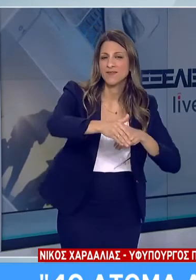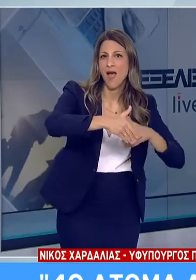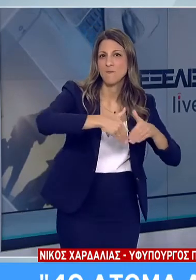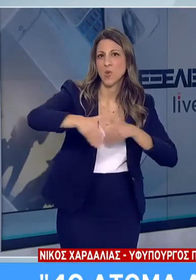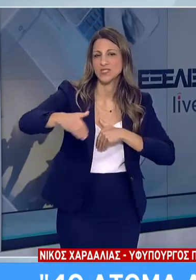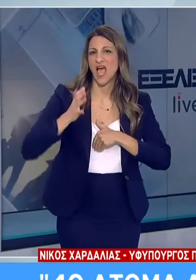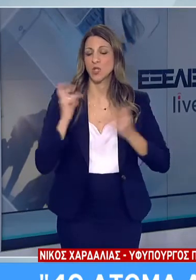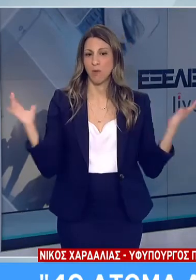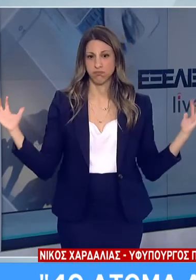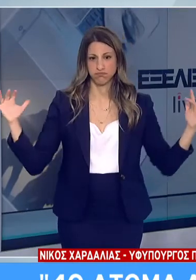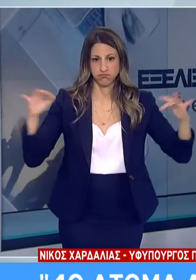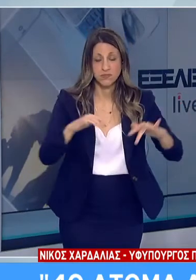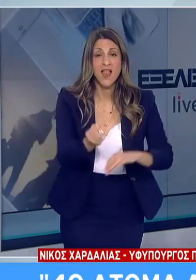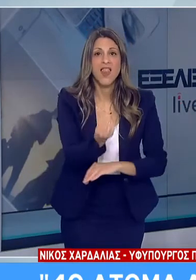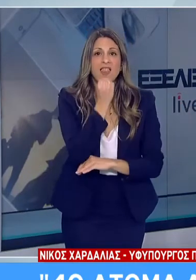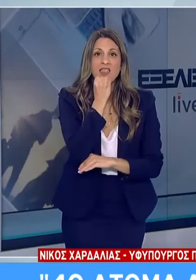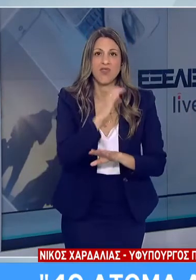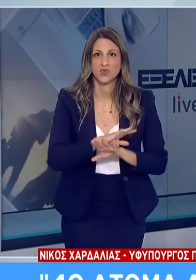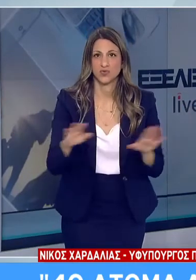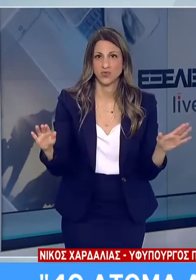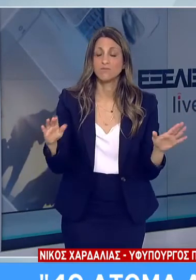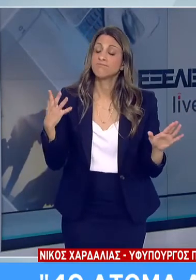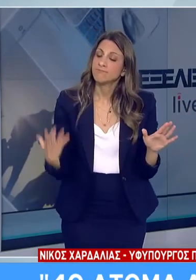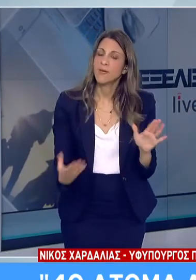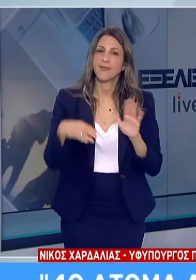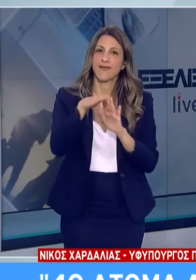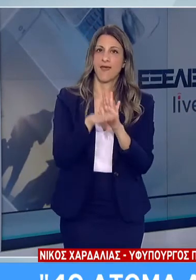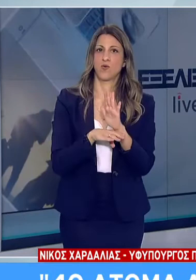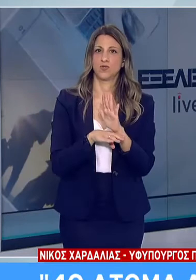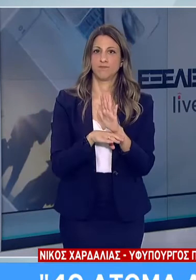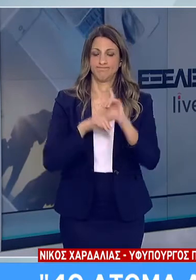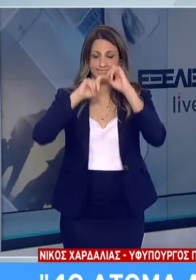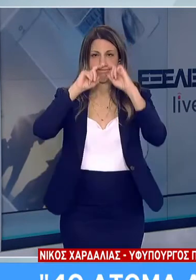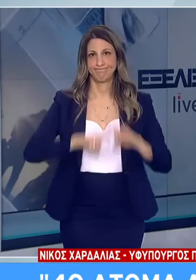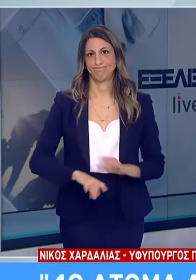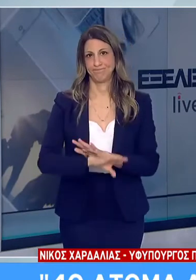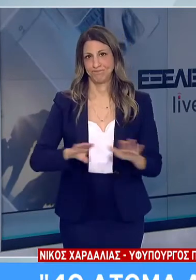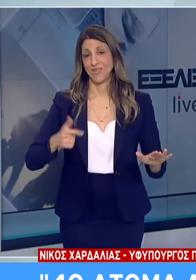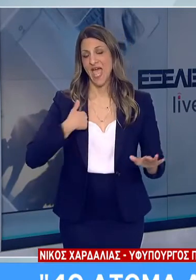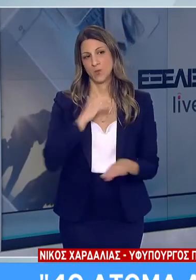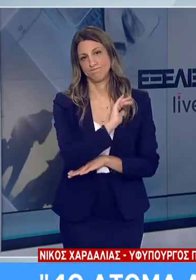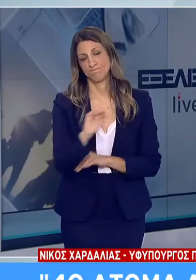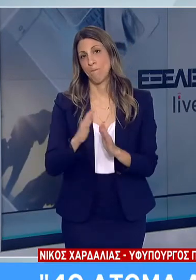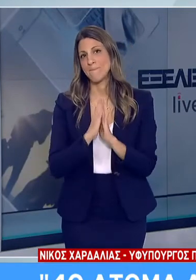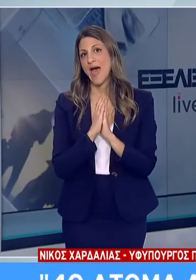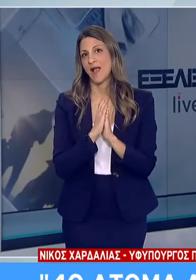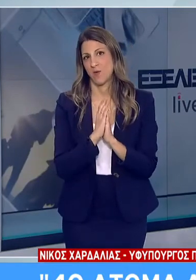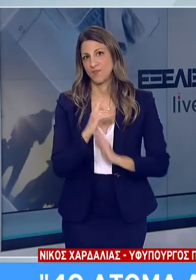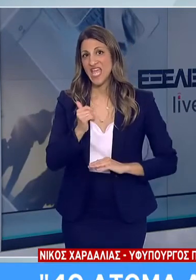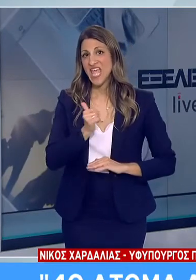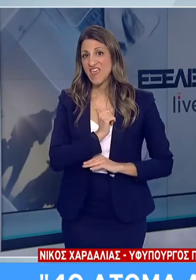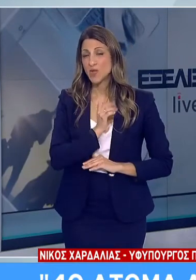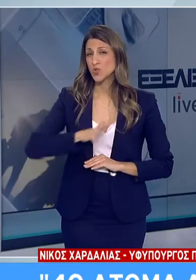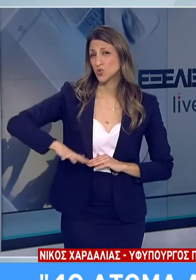ο συγχρωτισμός και να τηρούνται απαρέγκλιτα όλοι οι κανόνες υγιεινής. Απευθύνω έκκληση στους ιδιοκτήτες και διαχειριστές